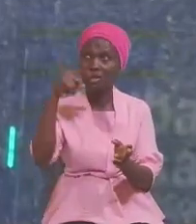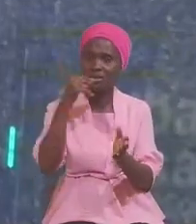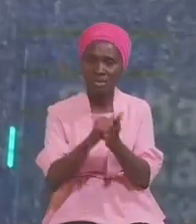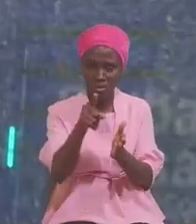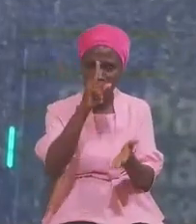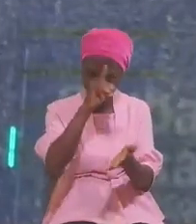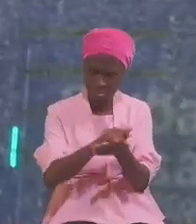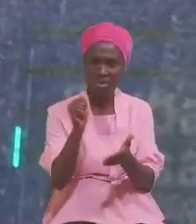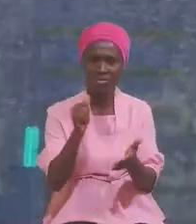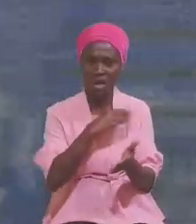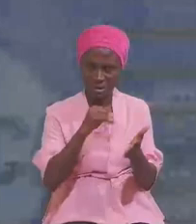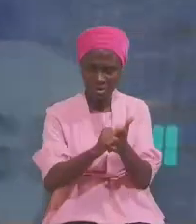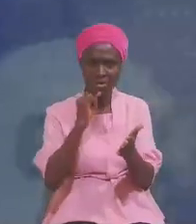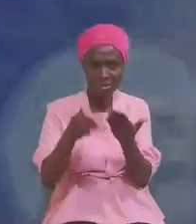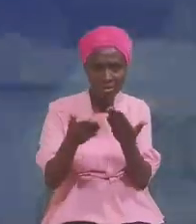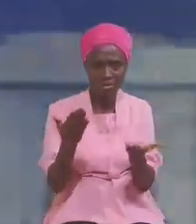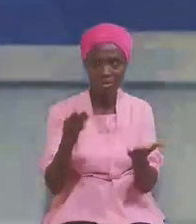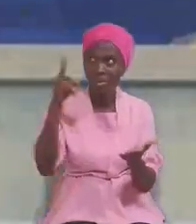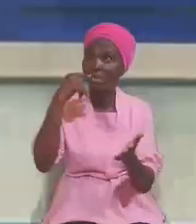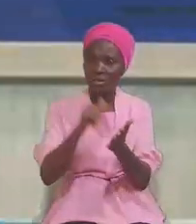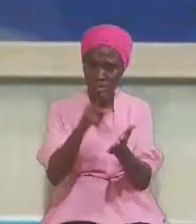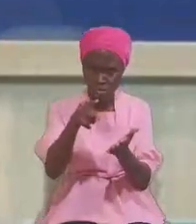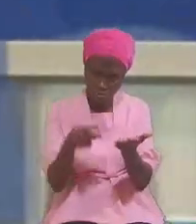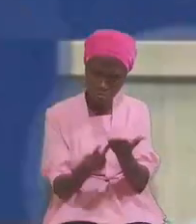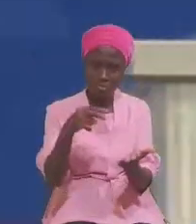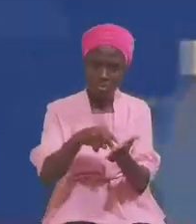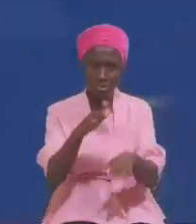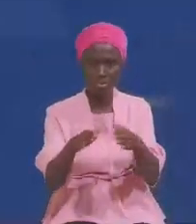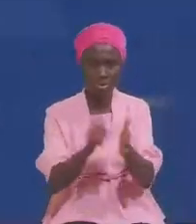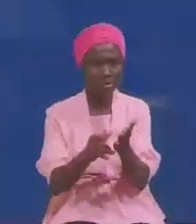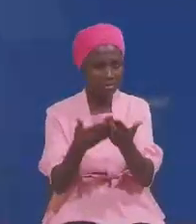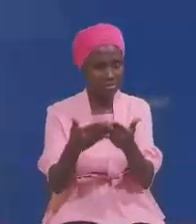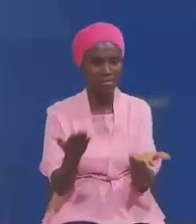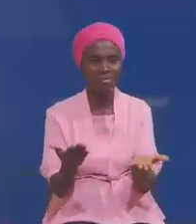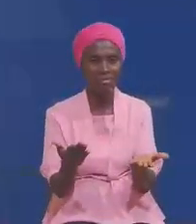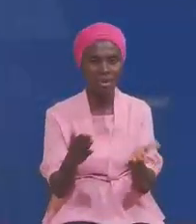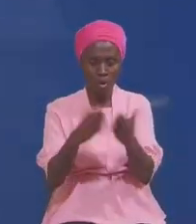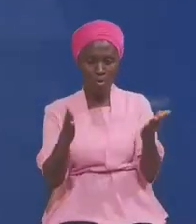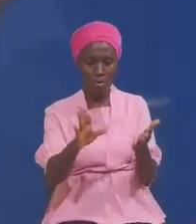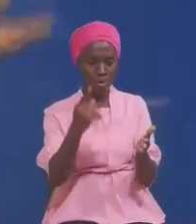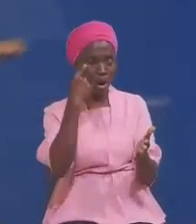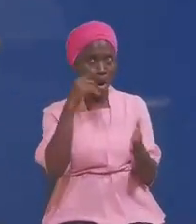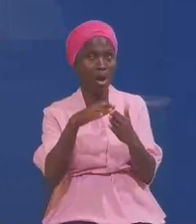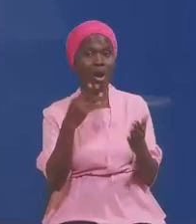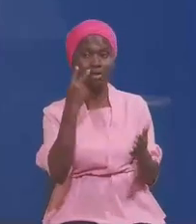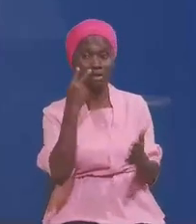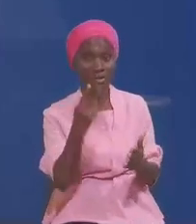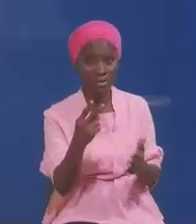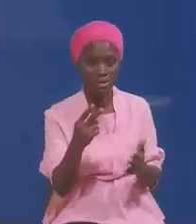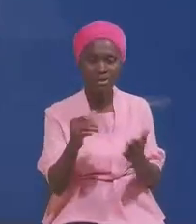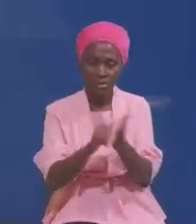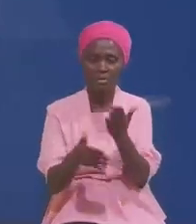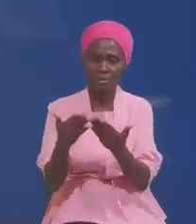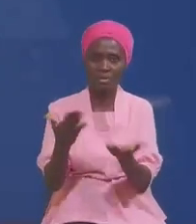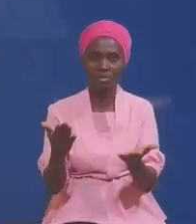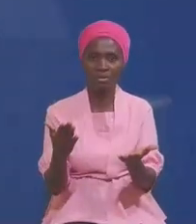dit que levez-vous et marchez, c'est très simple. Ouvre tes yeux et vois, c'est très simple. Étends